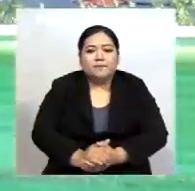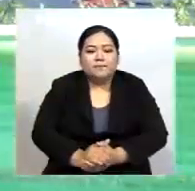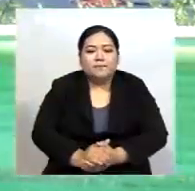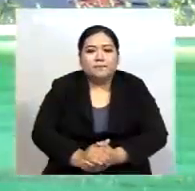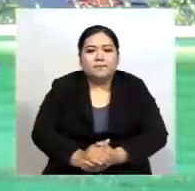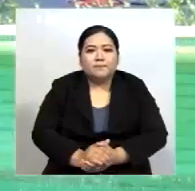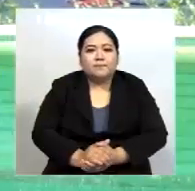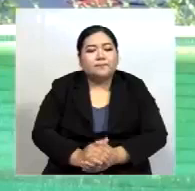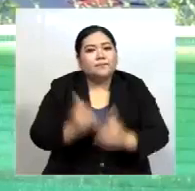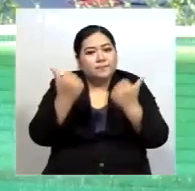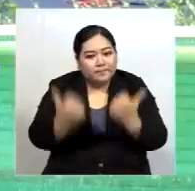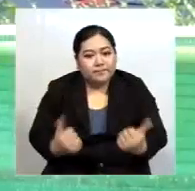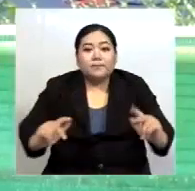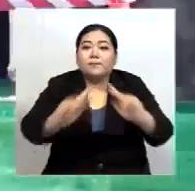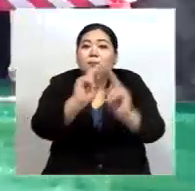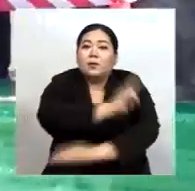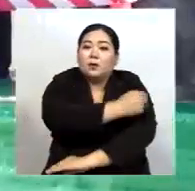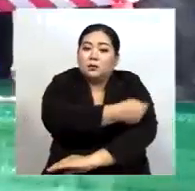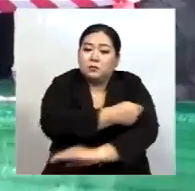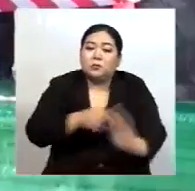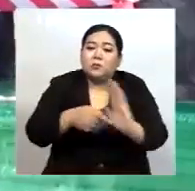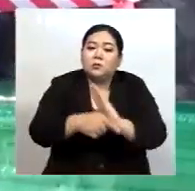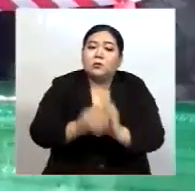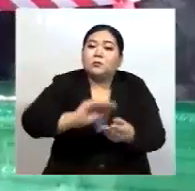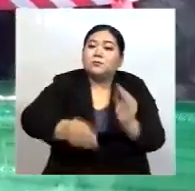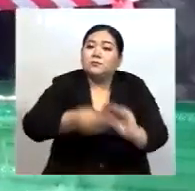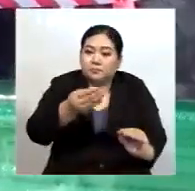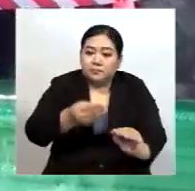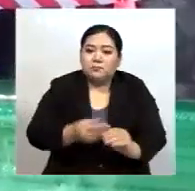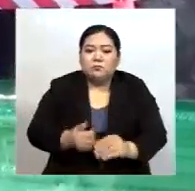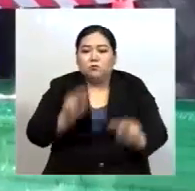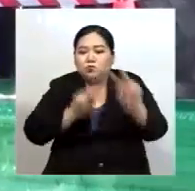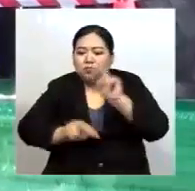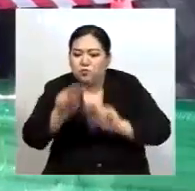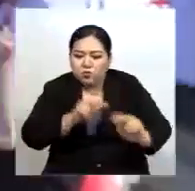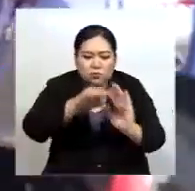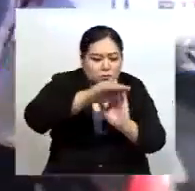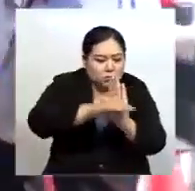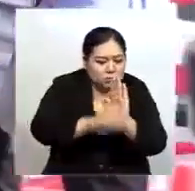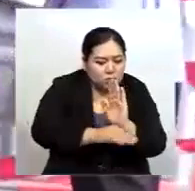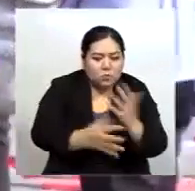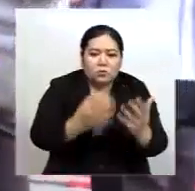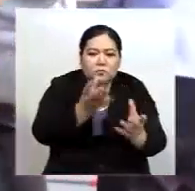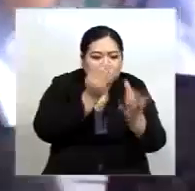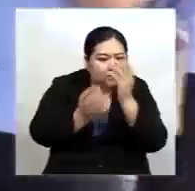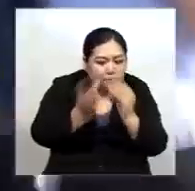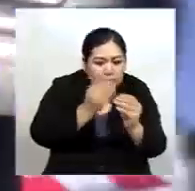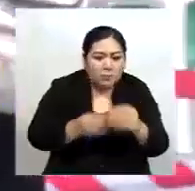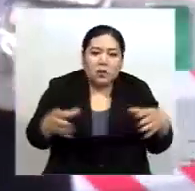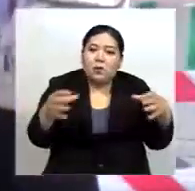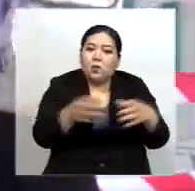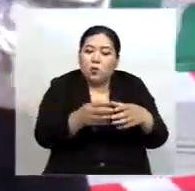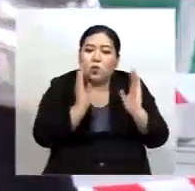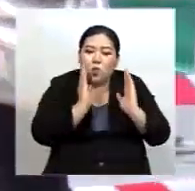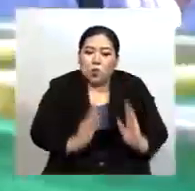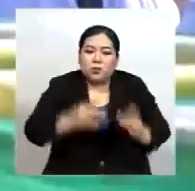ขณะที่วันนี้เองนะคะทางสาธารณสุขจังหวัดฉะเชิงเทราก็ได้มาศึกษาดูงานขั้นตอนการรับกลุ่มบุ